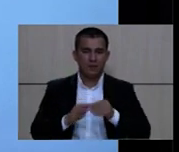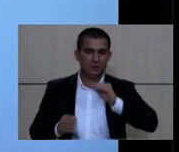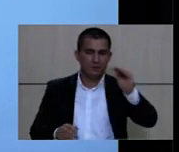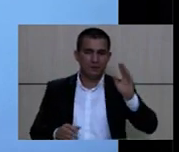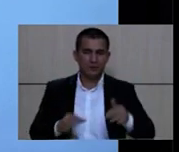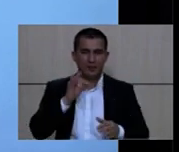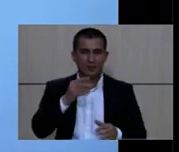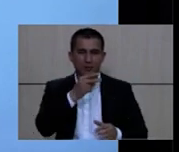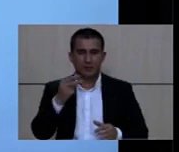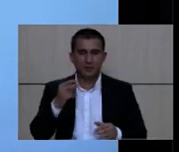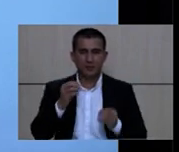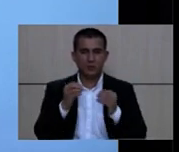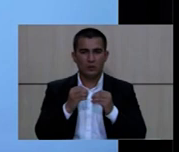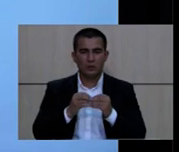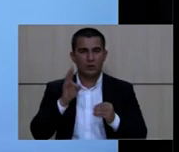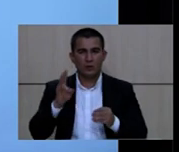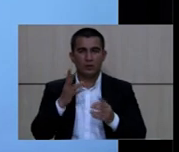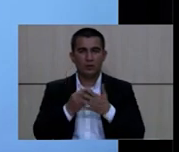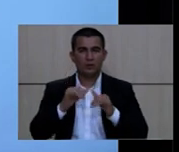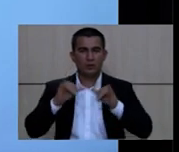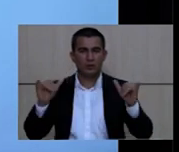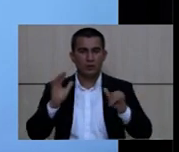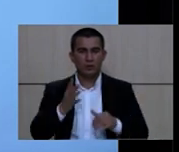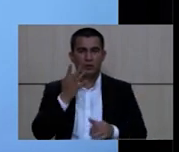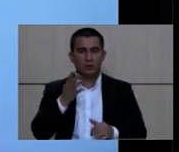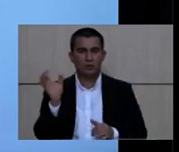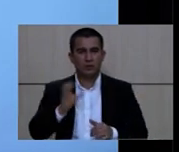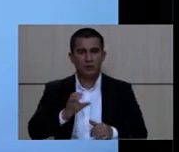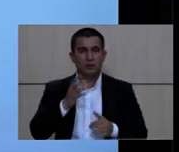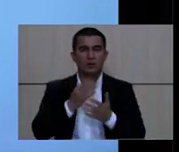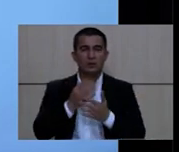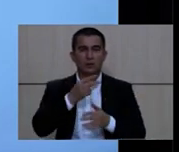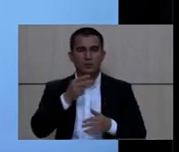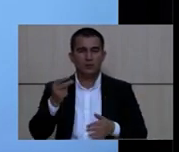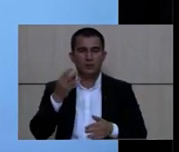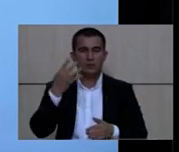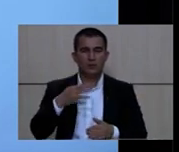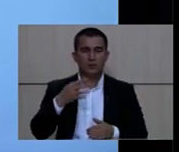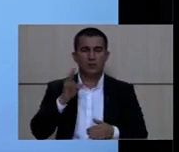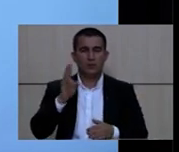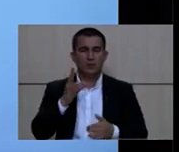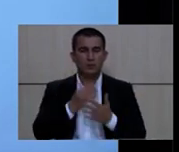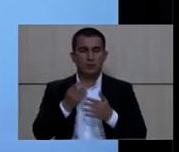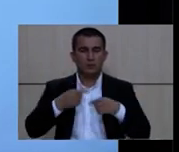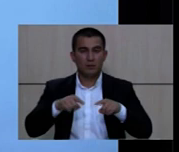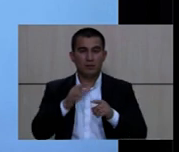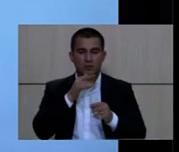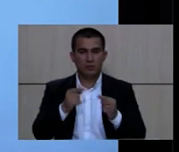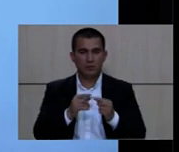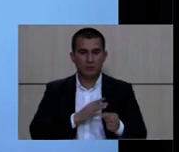I barobar 10 newton ko'paytirilgan 4 sekund barobar 40 newton ko'paytirilgan sekundga